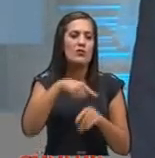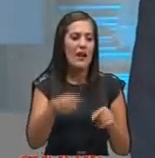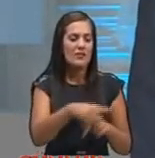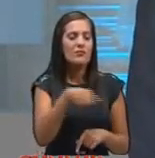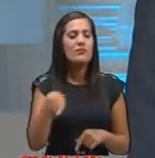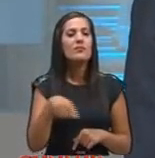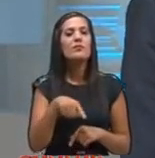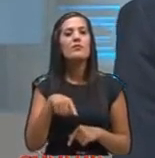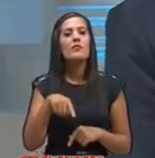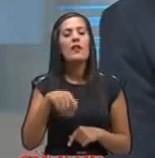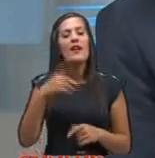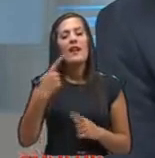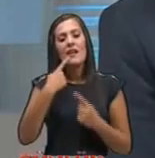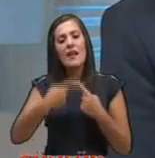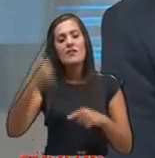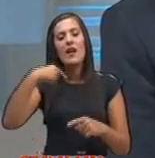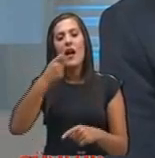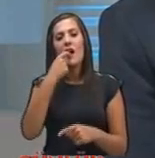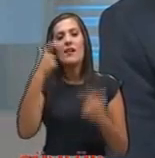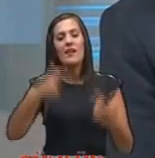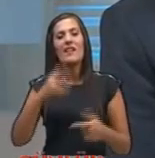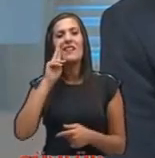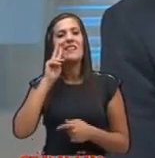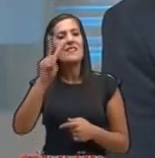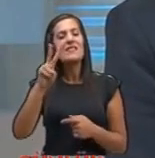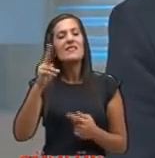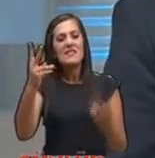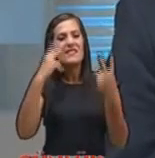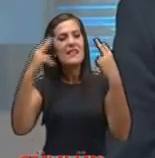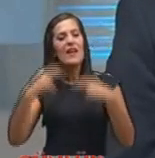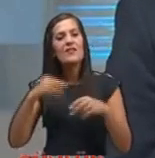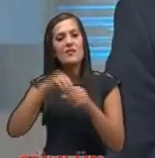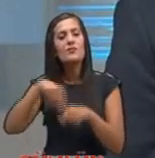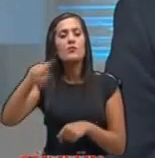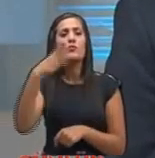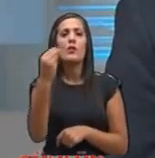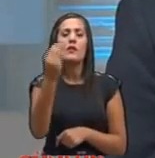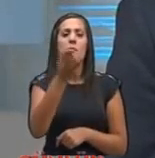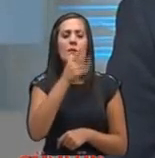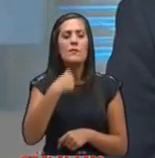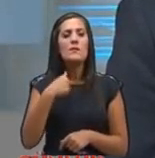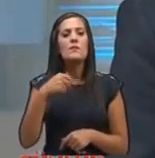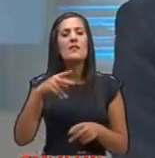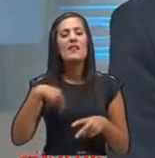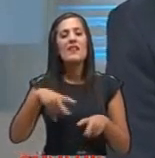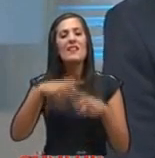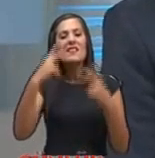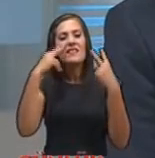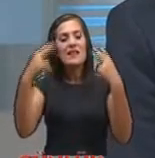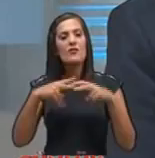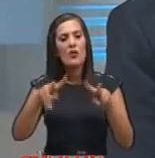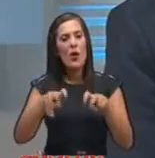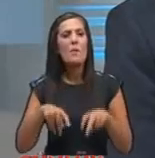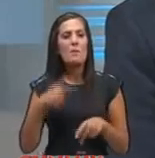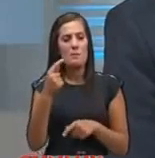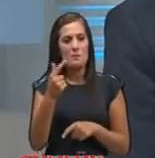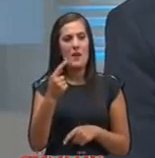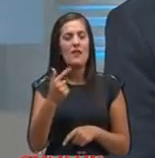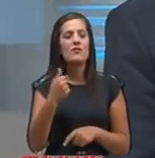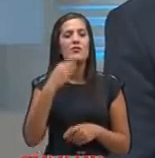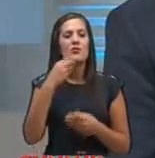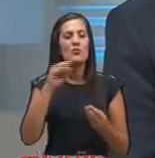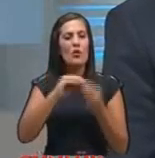yıl Ankaralı izleyicilerimiz çok iyi bilirler. Bizim seyirci koltuklarımızda biraz sorun vardı